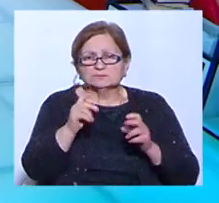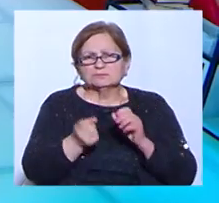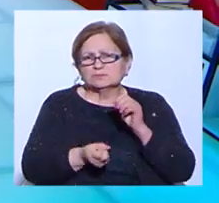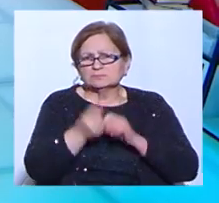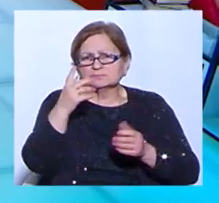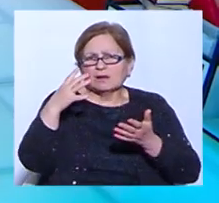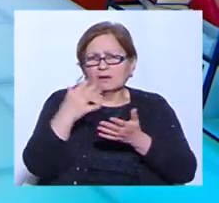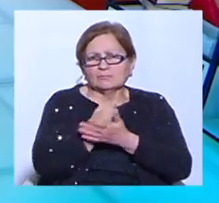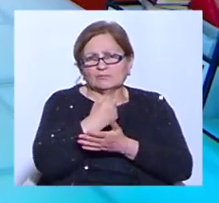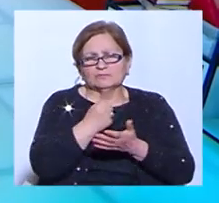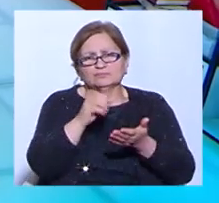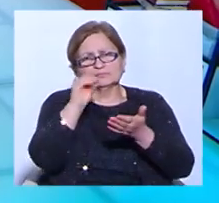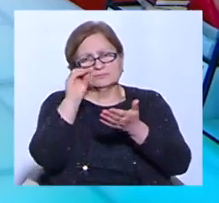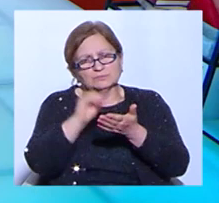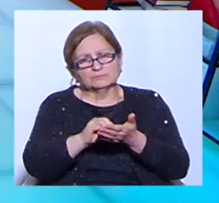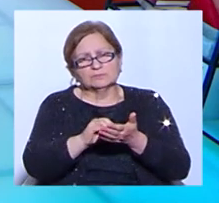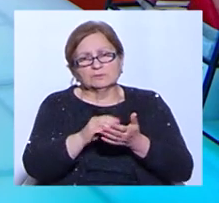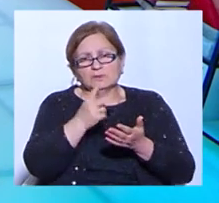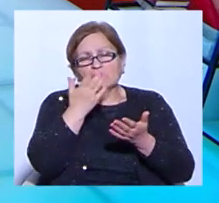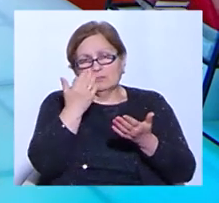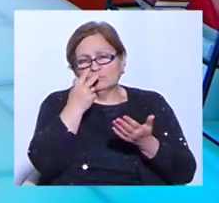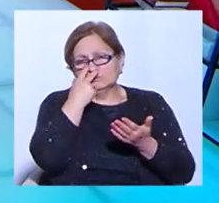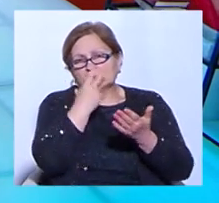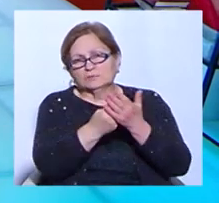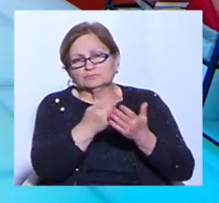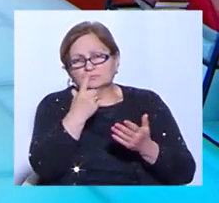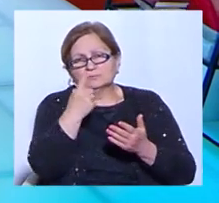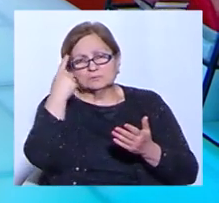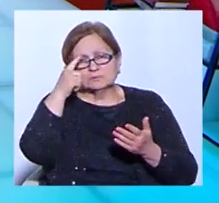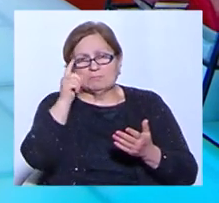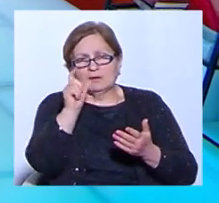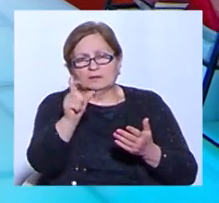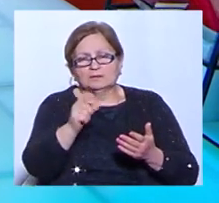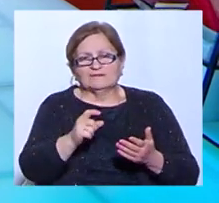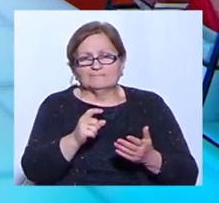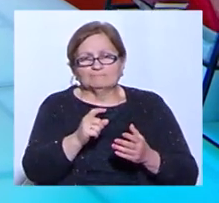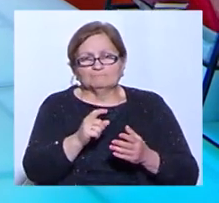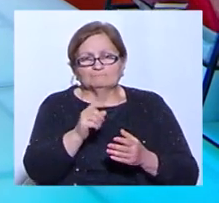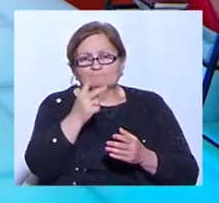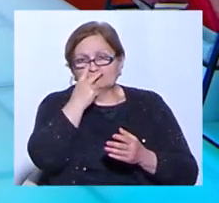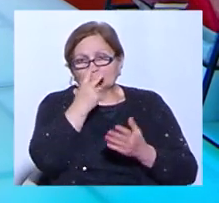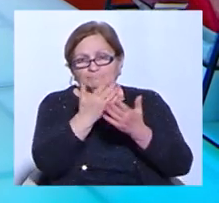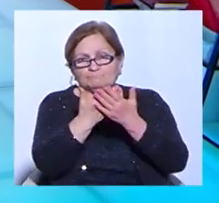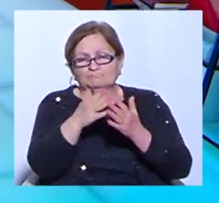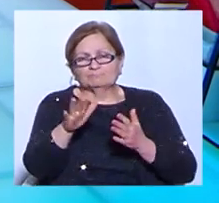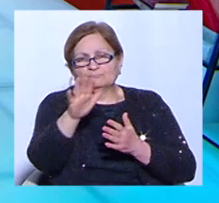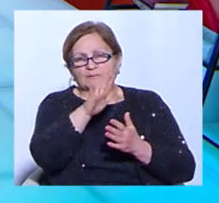აღმოვაჩინოთ, აღვწეროთ და ჩავწეროთ კანონზომიერება? მოდი განვიხილოთ ესეთი მაგალითი. მაგალითი 1. ეს არის აბსტრაქტული